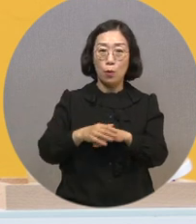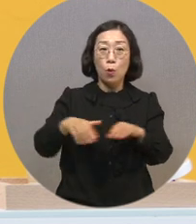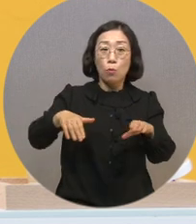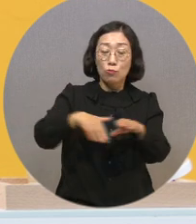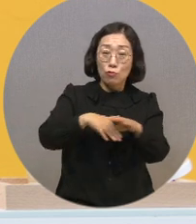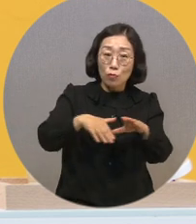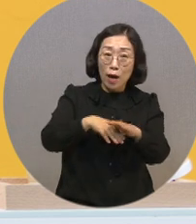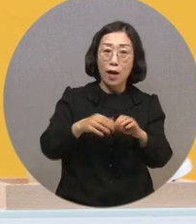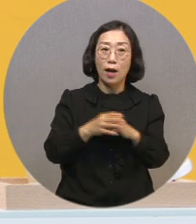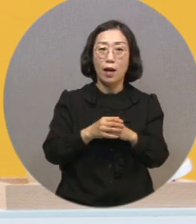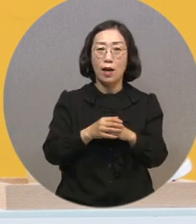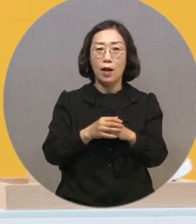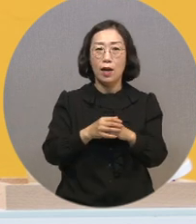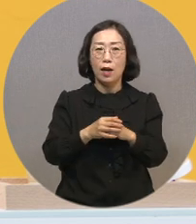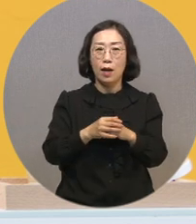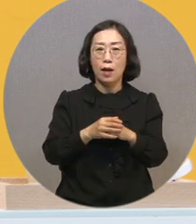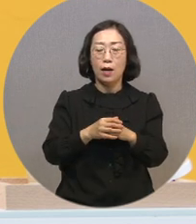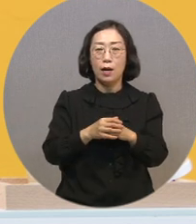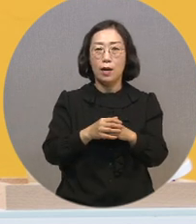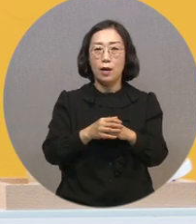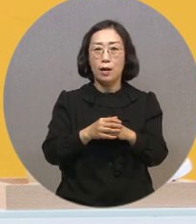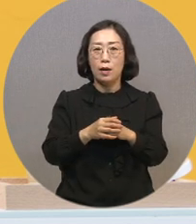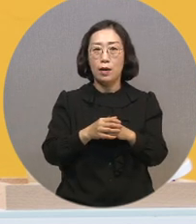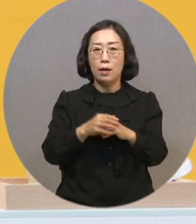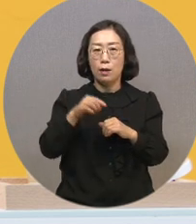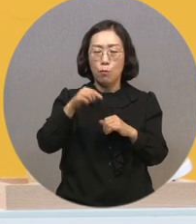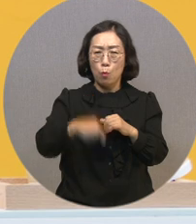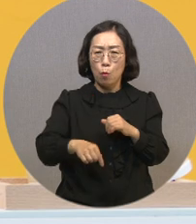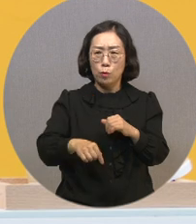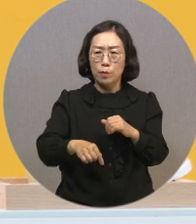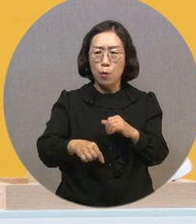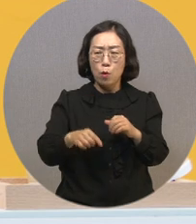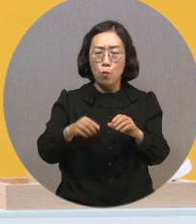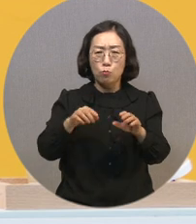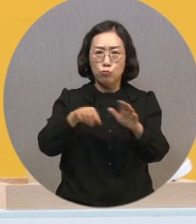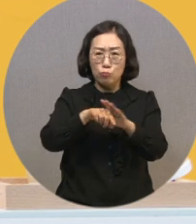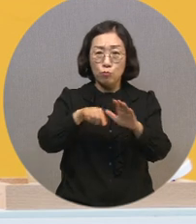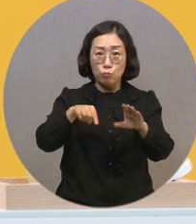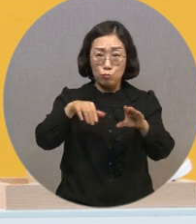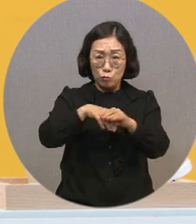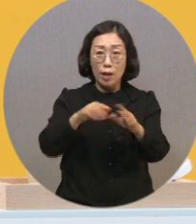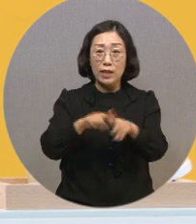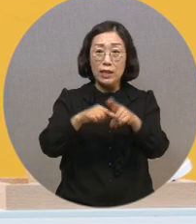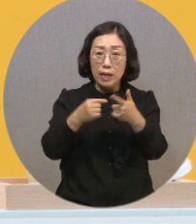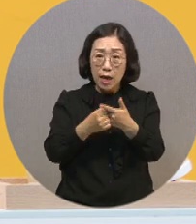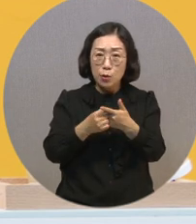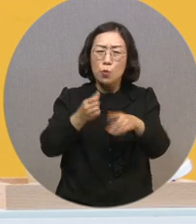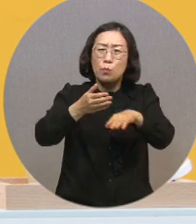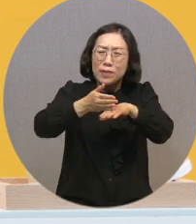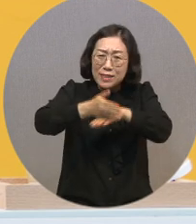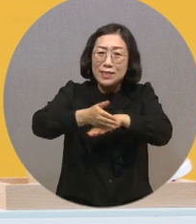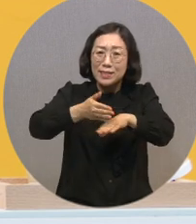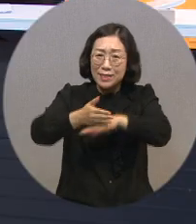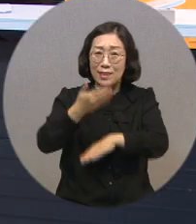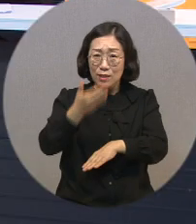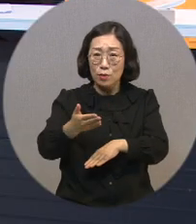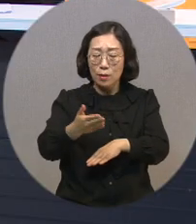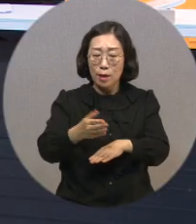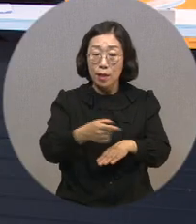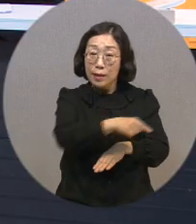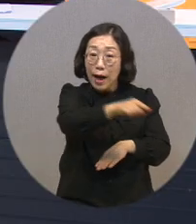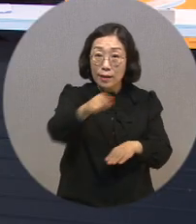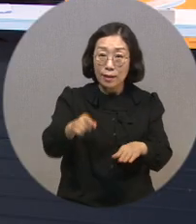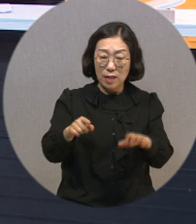문화의 접변, 문화의 지체 현상도 일어나고 네. 이러한 부분들을 우리 아이들과 같이